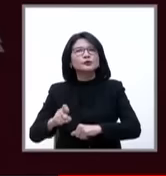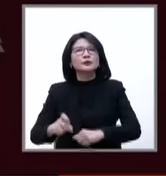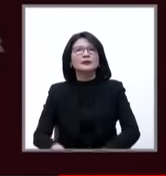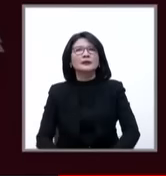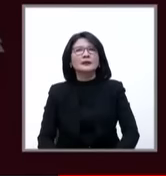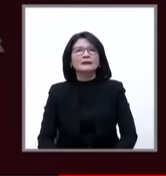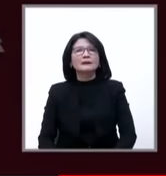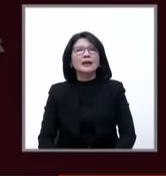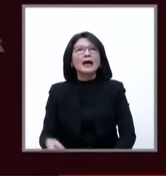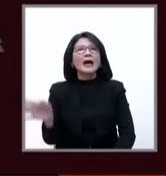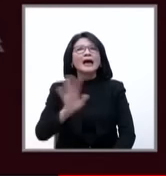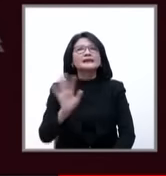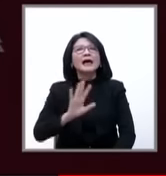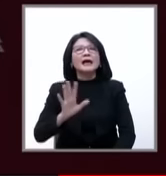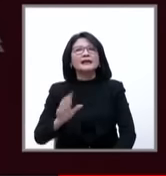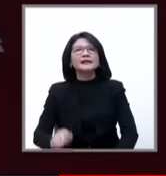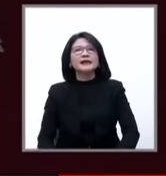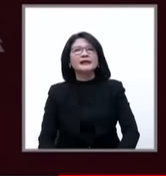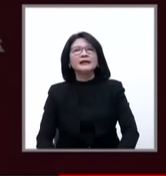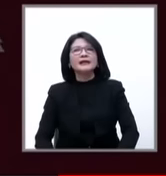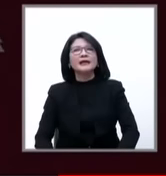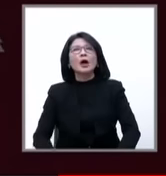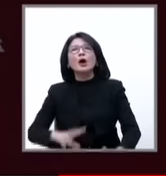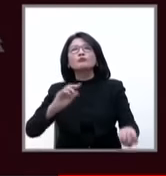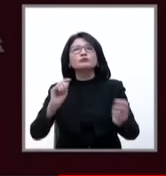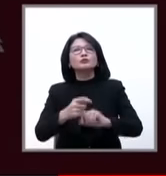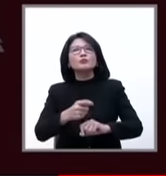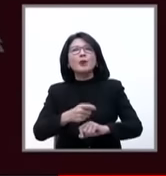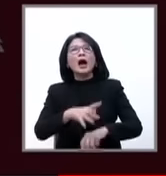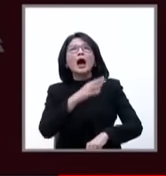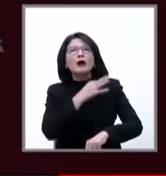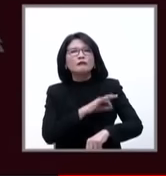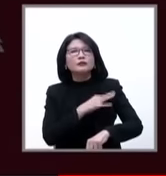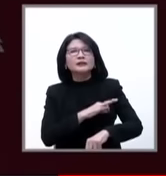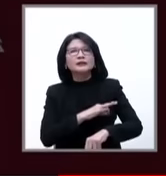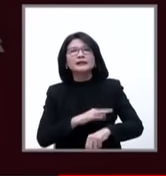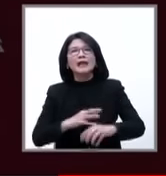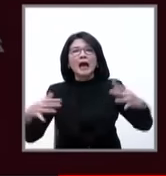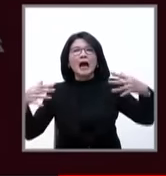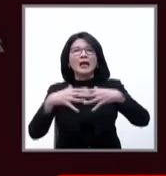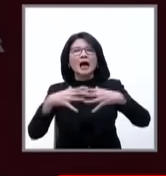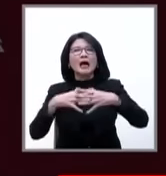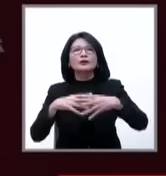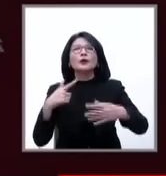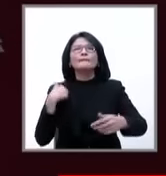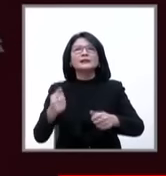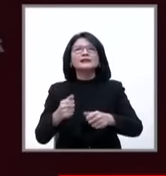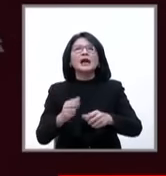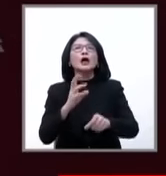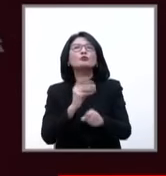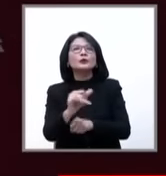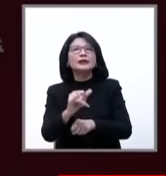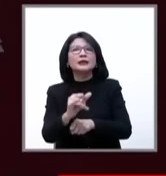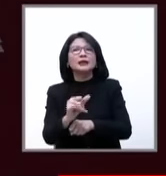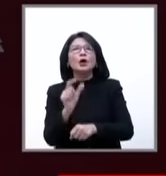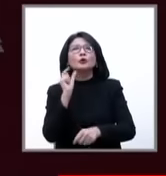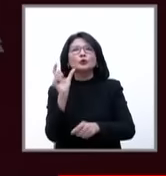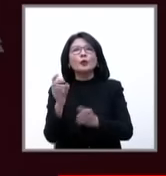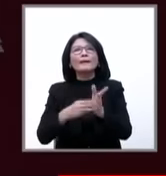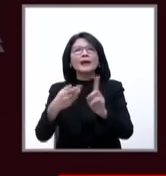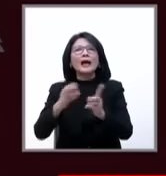Mengapa saya bilang meskipun anti klimak tapi pemilih akan mendapatkan sesuatu yang menginspirasi dia di